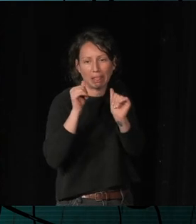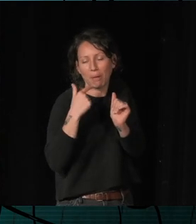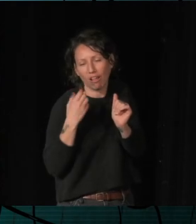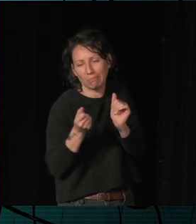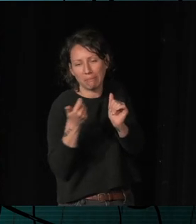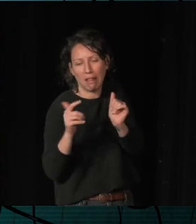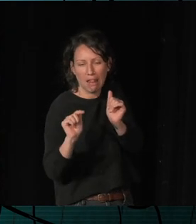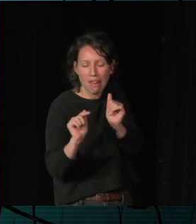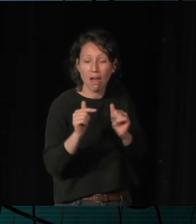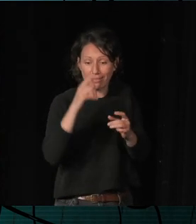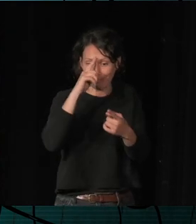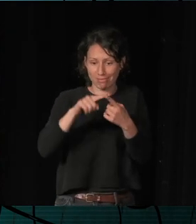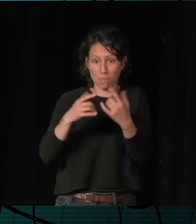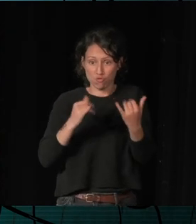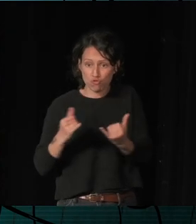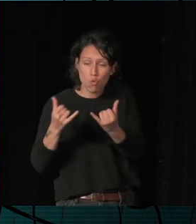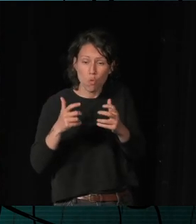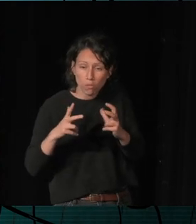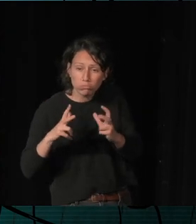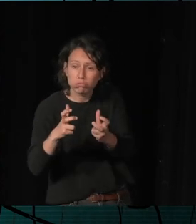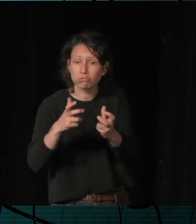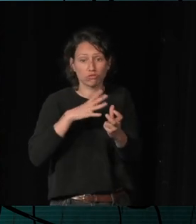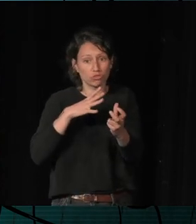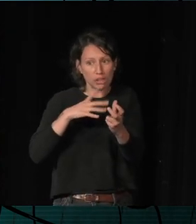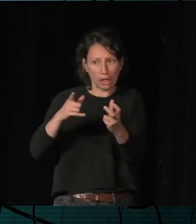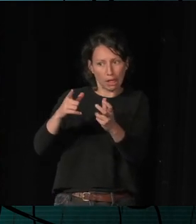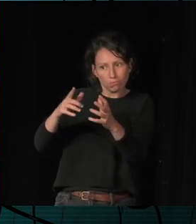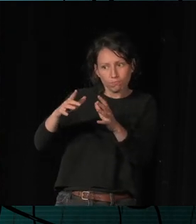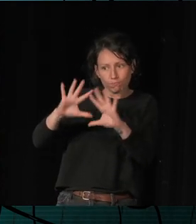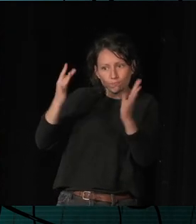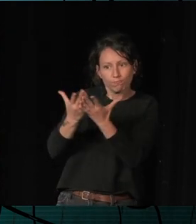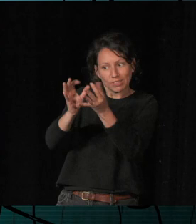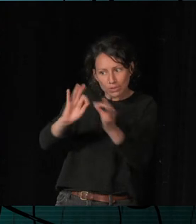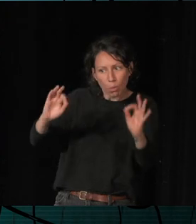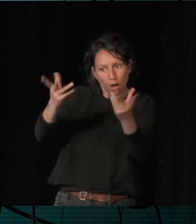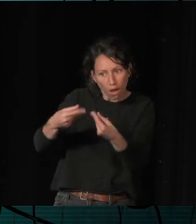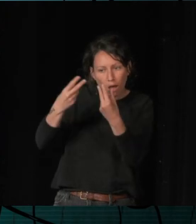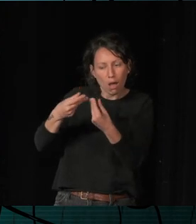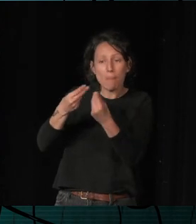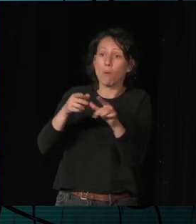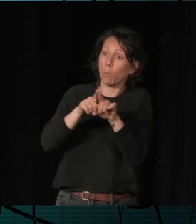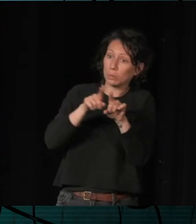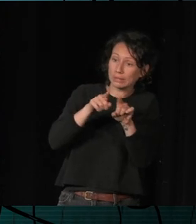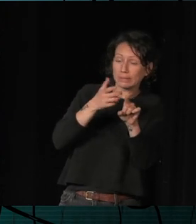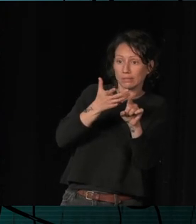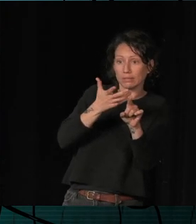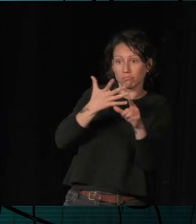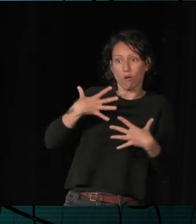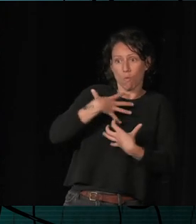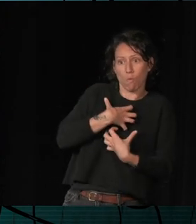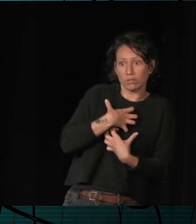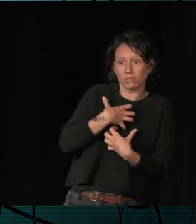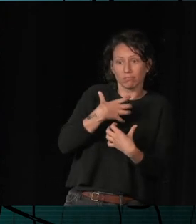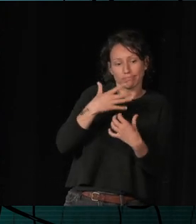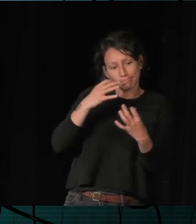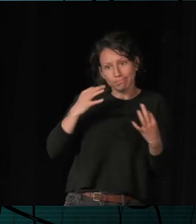lier jeux narratifs et angoisse contemporaine. Qu'est-ce qu'on entend exactement par là ? Parce qu'après tout, le désir de fiction dans le jeu vidéo ne date pas d'aujourd'hui, évidemment. On le trouvait